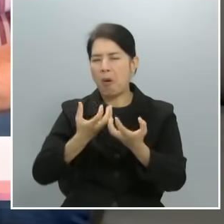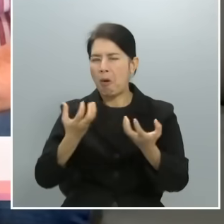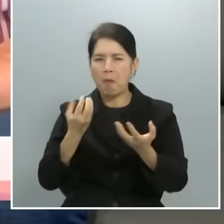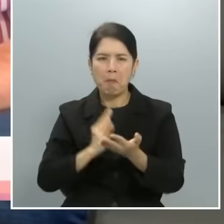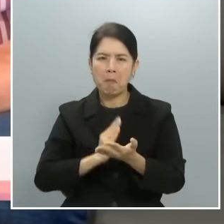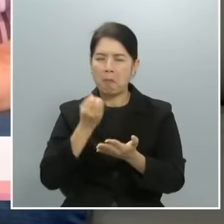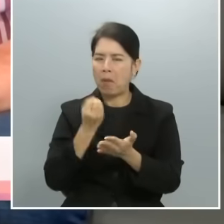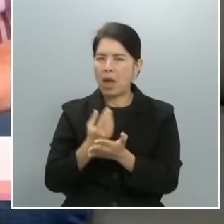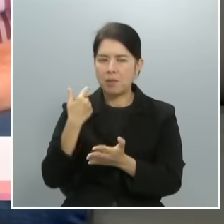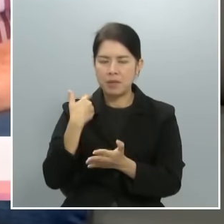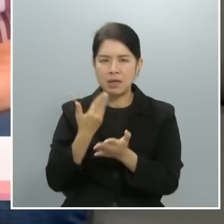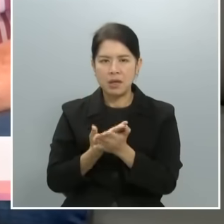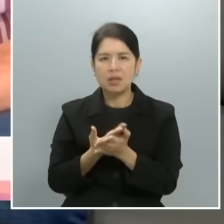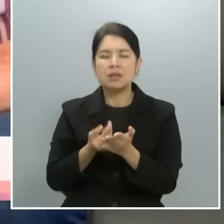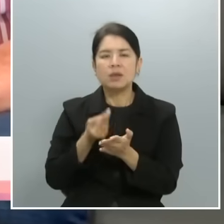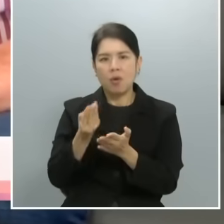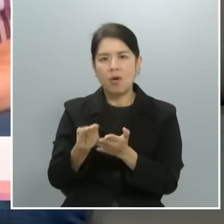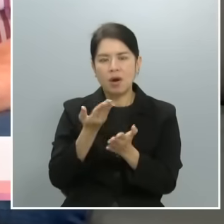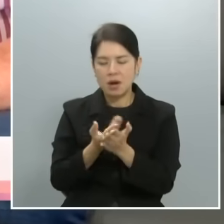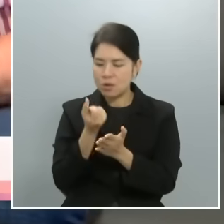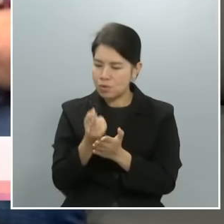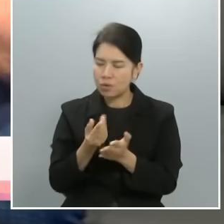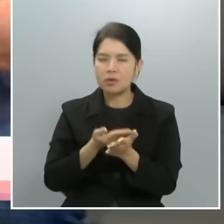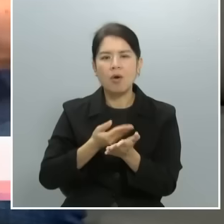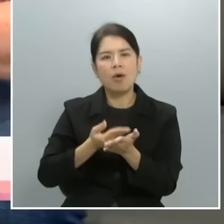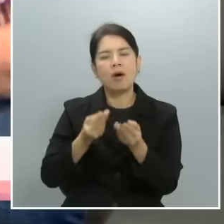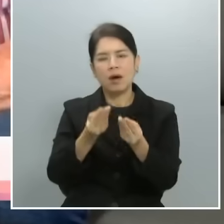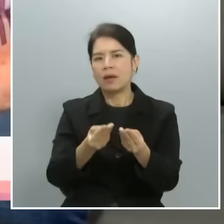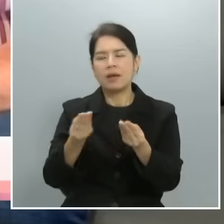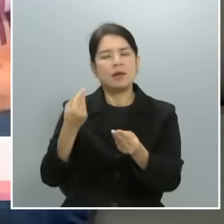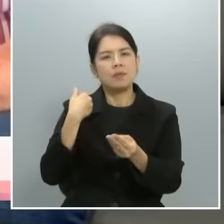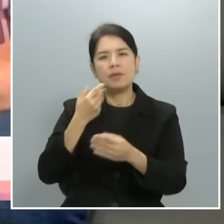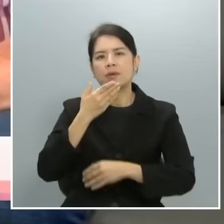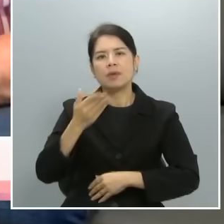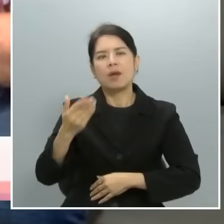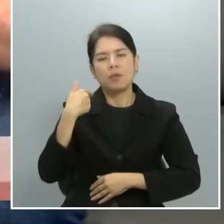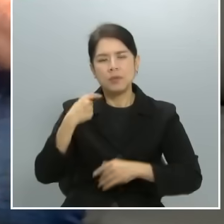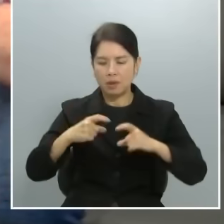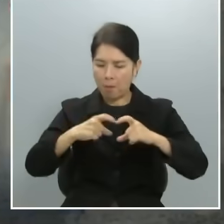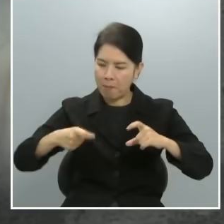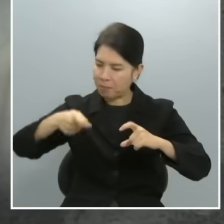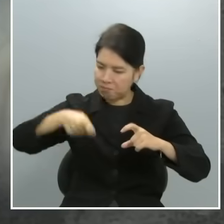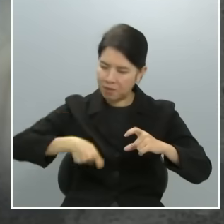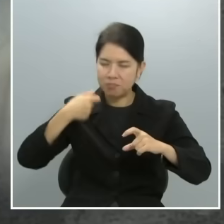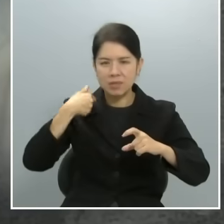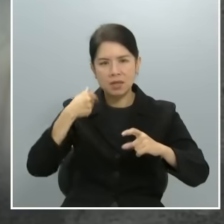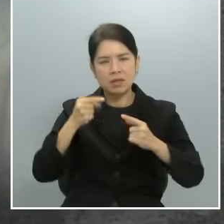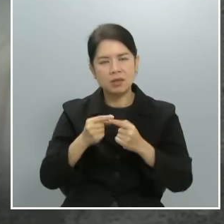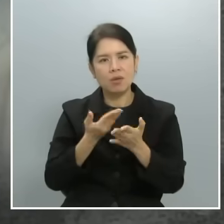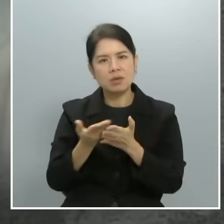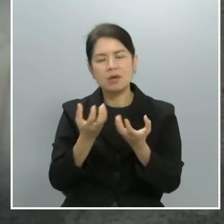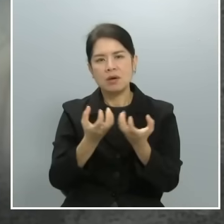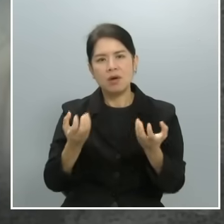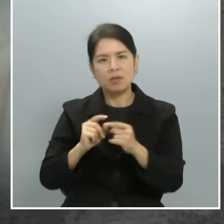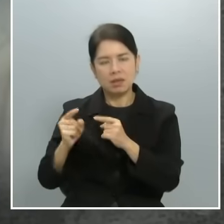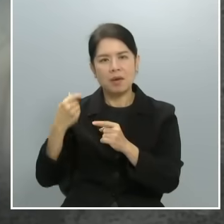ยขาดมือแล้วก็ให้บัตรเครดิต Wisdom เอาไว้ใช้ด้วยผู้หญิงรูดบัตรซื้อของช้อปปิ้งวัน